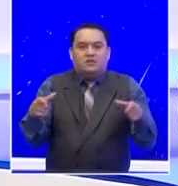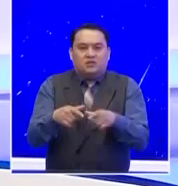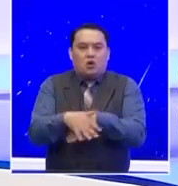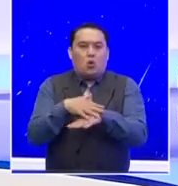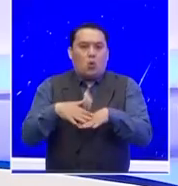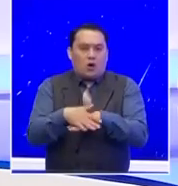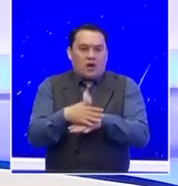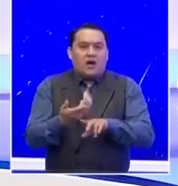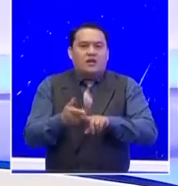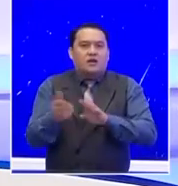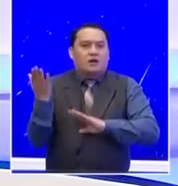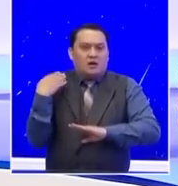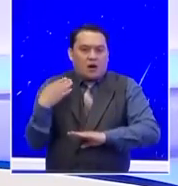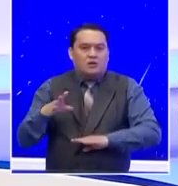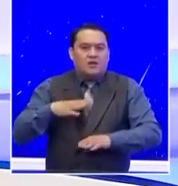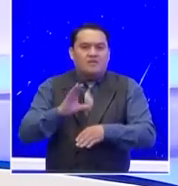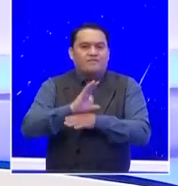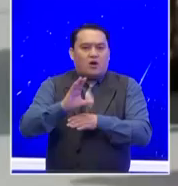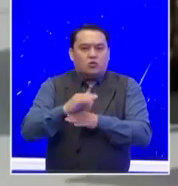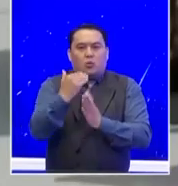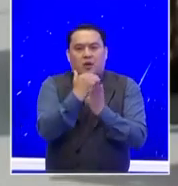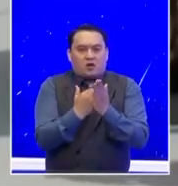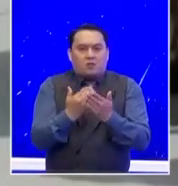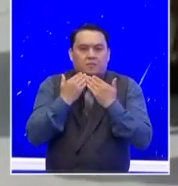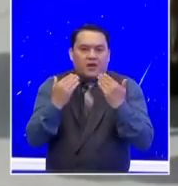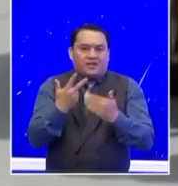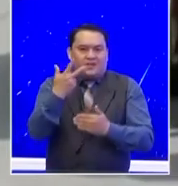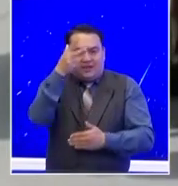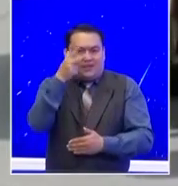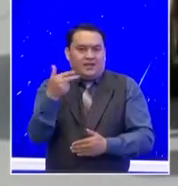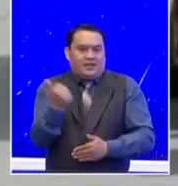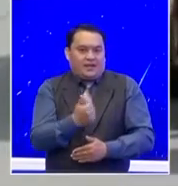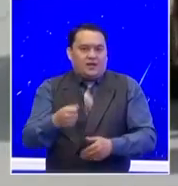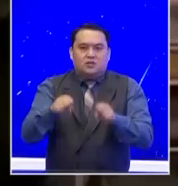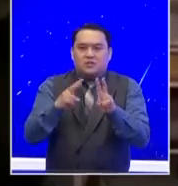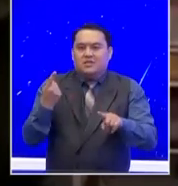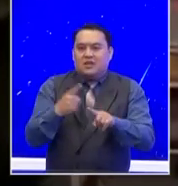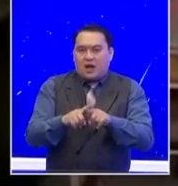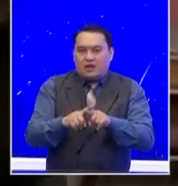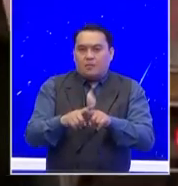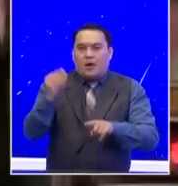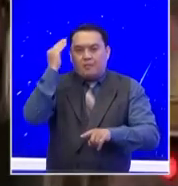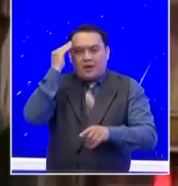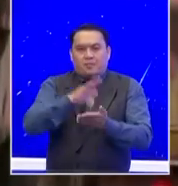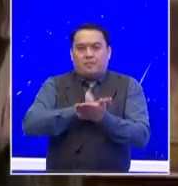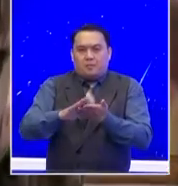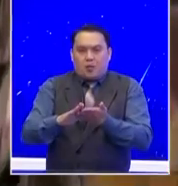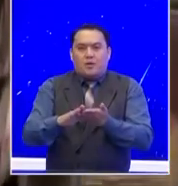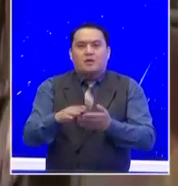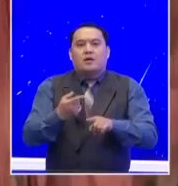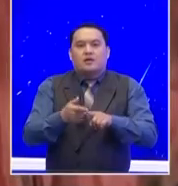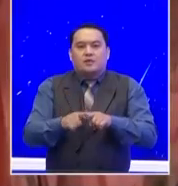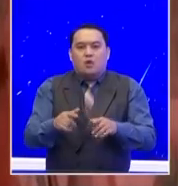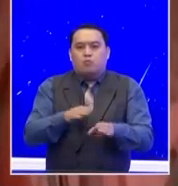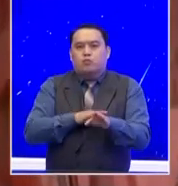жителей. Если раньше ТБО вывозили по графику, то последние 3 недели спецтехника очищает контейнеры по мере